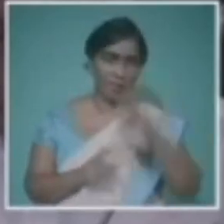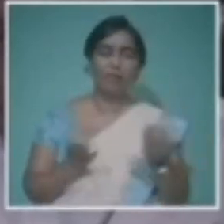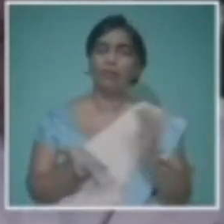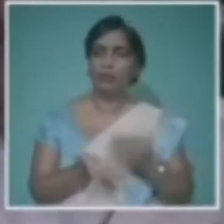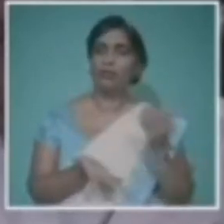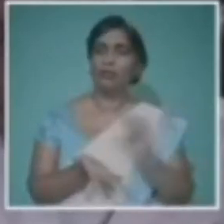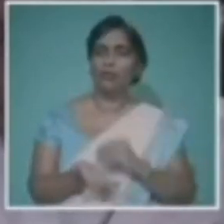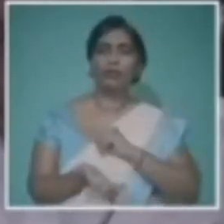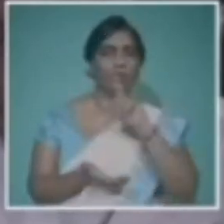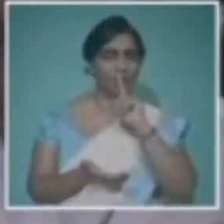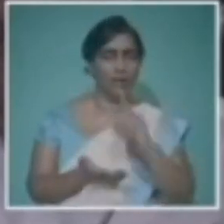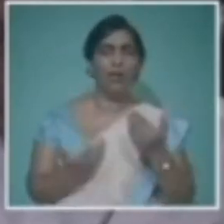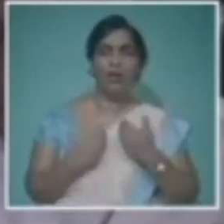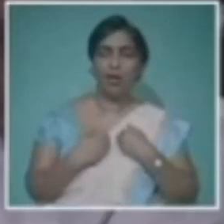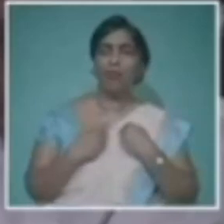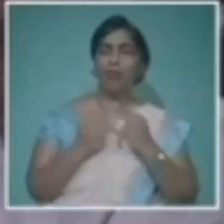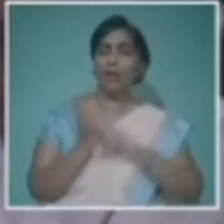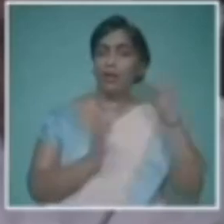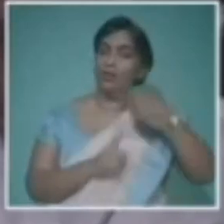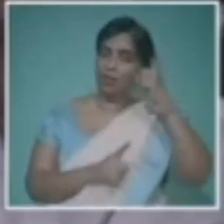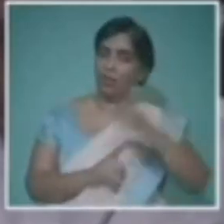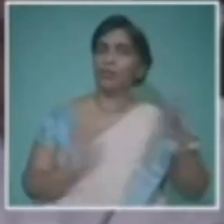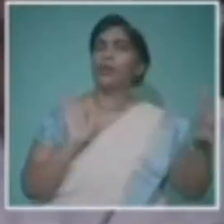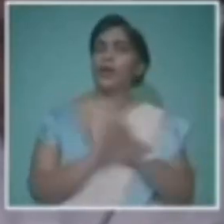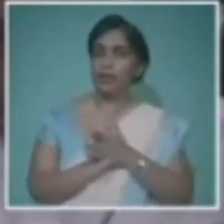දිගට කියන්නේ අපි ජාතික එකඟතාවයකට එමු